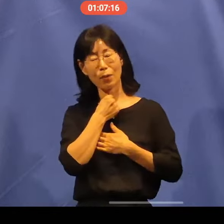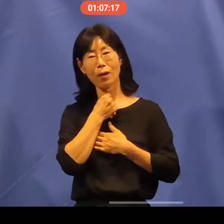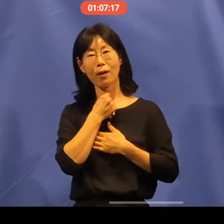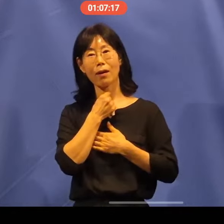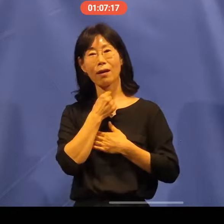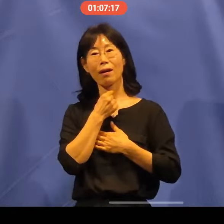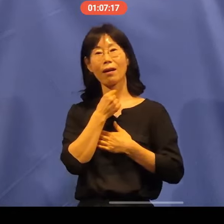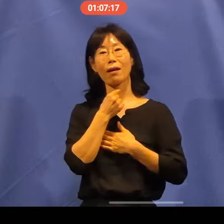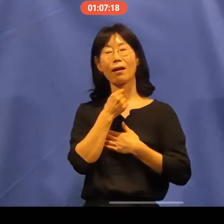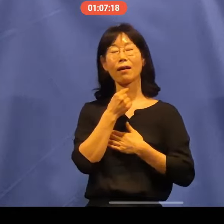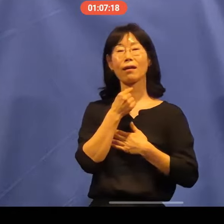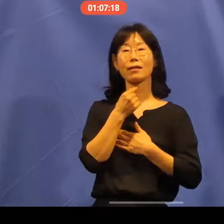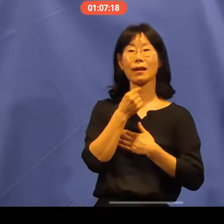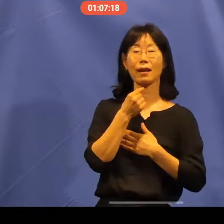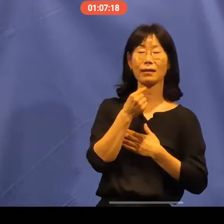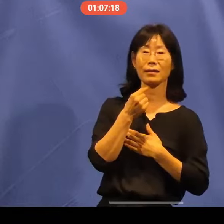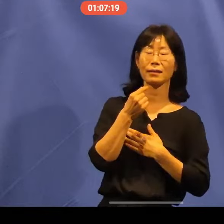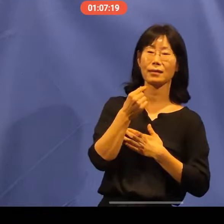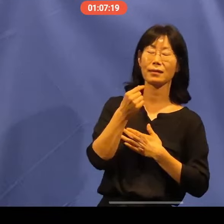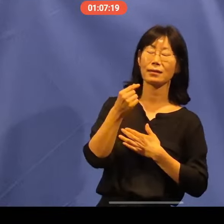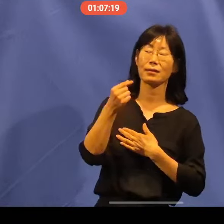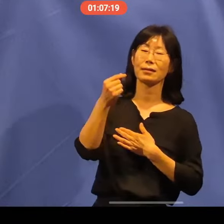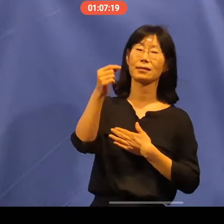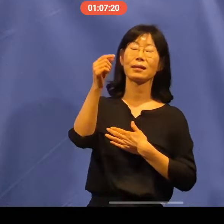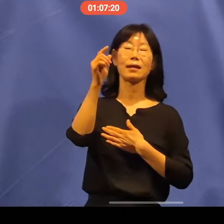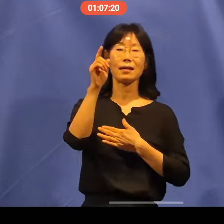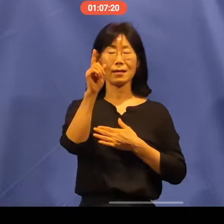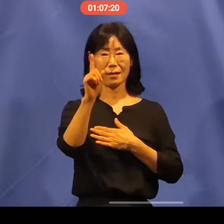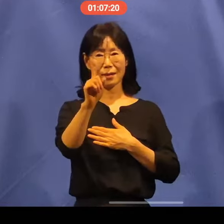내가 원하는